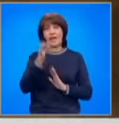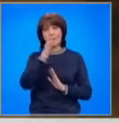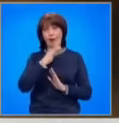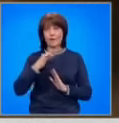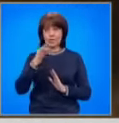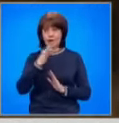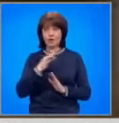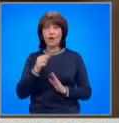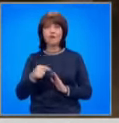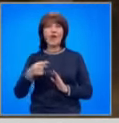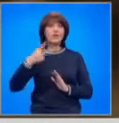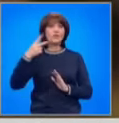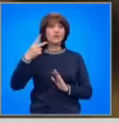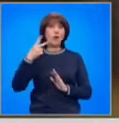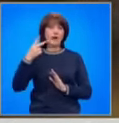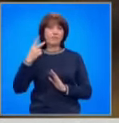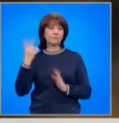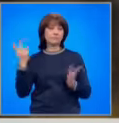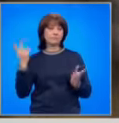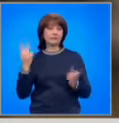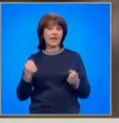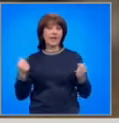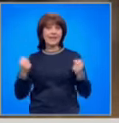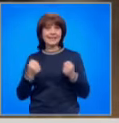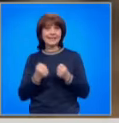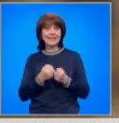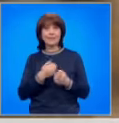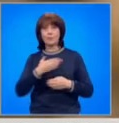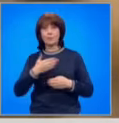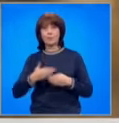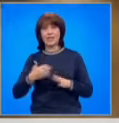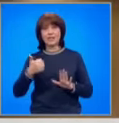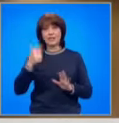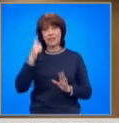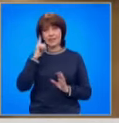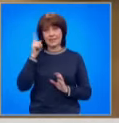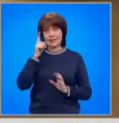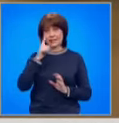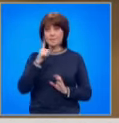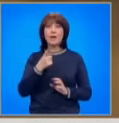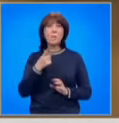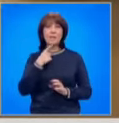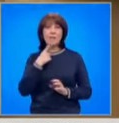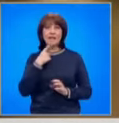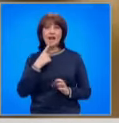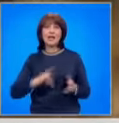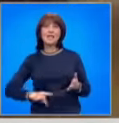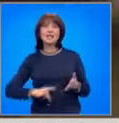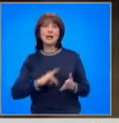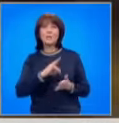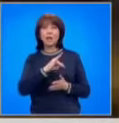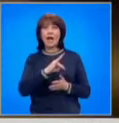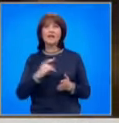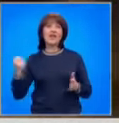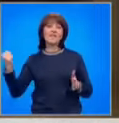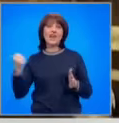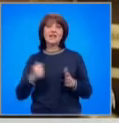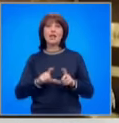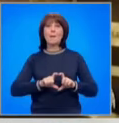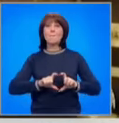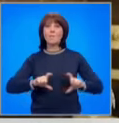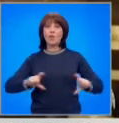вторият подобен инцидент в Русия за последните 6 дни. В понеделник самолет Су-34 се вряза в жилищен блок в